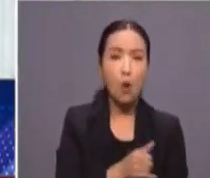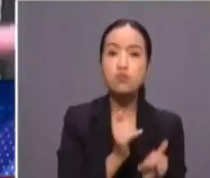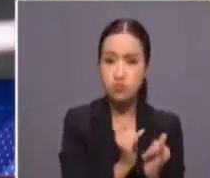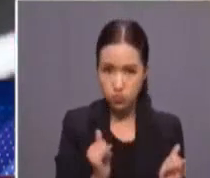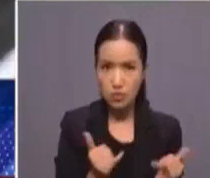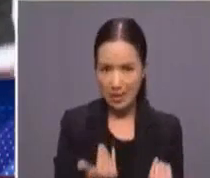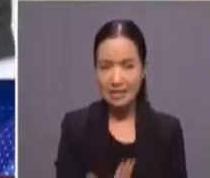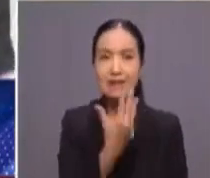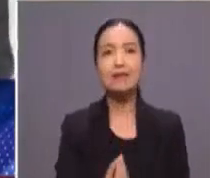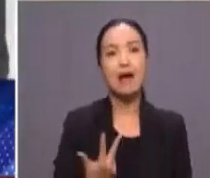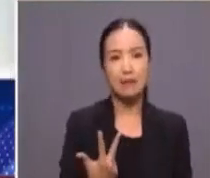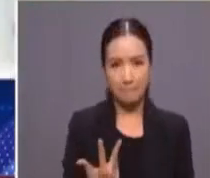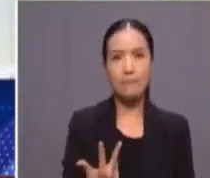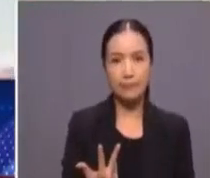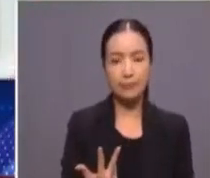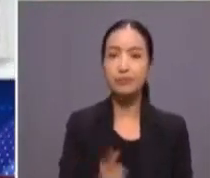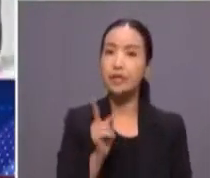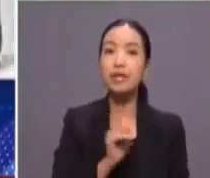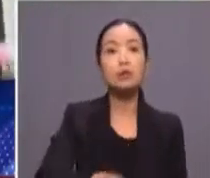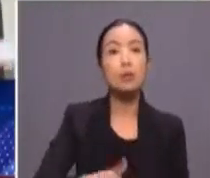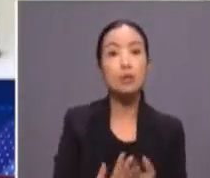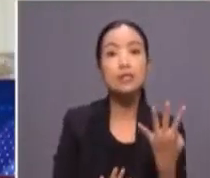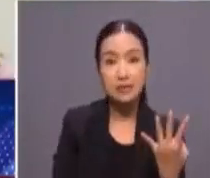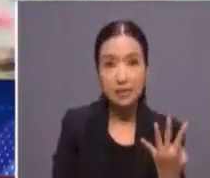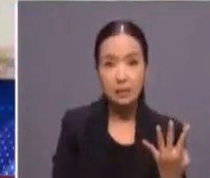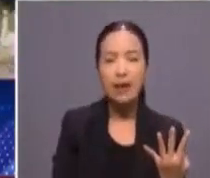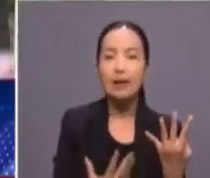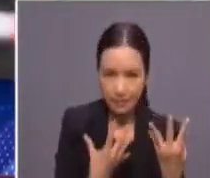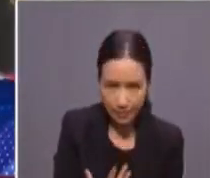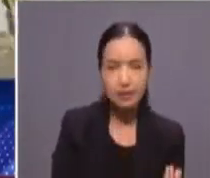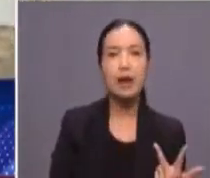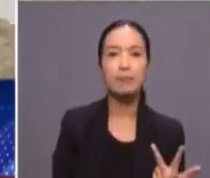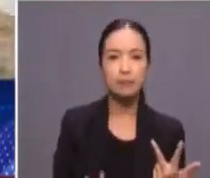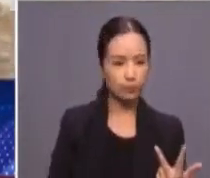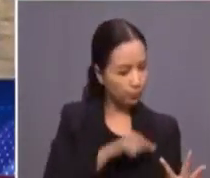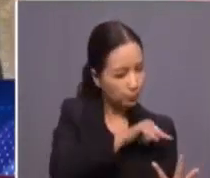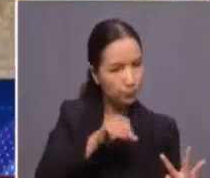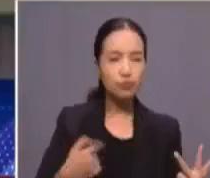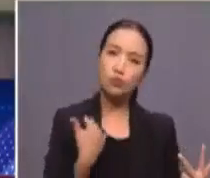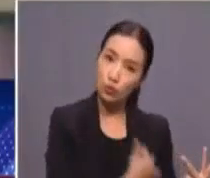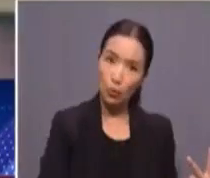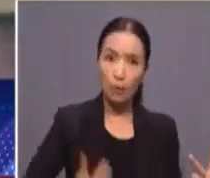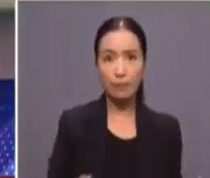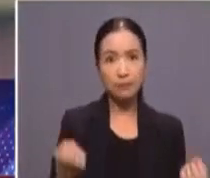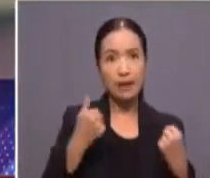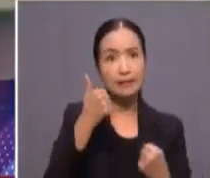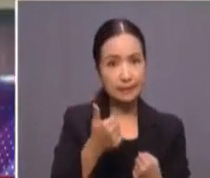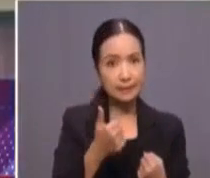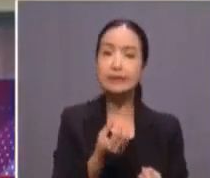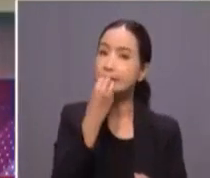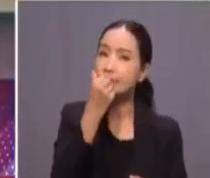อนนี้มีอยู่3คนนะคะคุณผู้ชมคะจากทั้งหมด4คนซึ่งตอนนี้มีสุขภาพแข็งแรงรับประทานอาหารได้ดีส่วนกลุ่ม